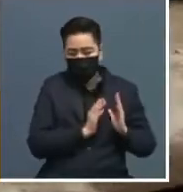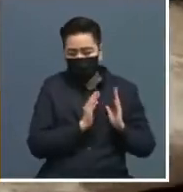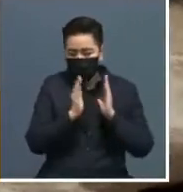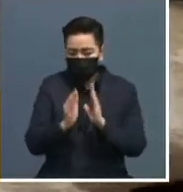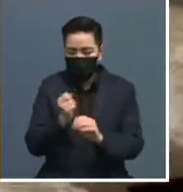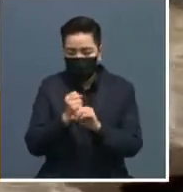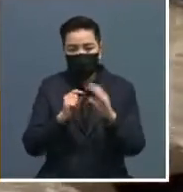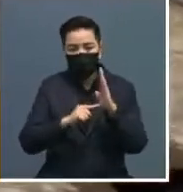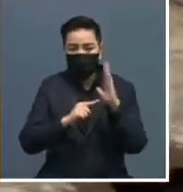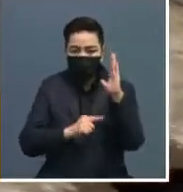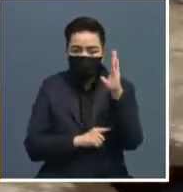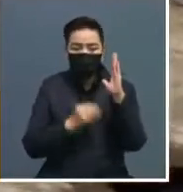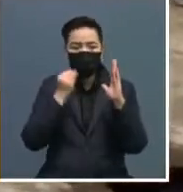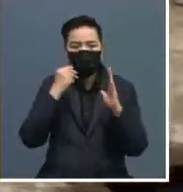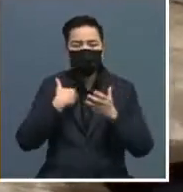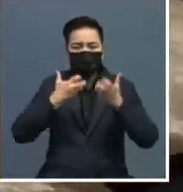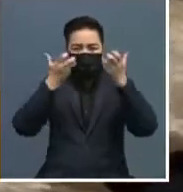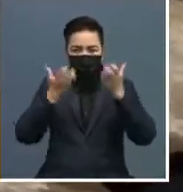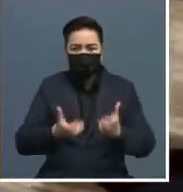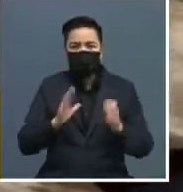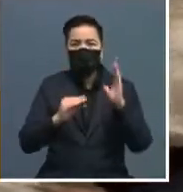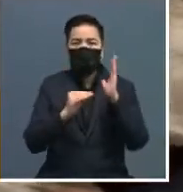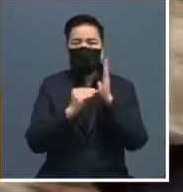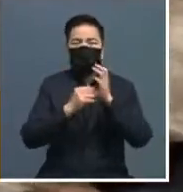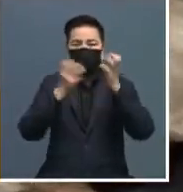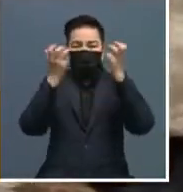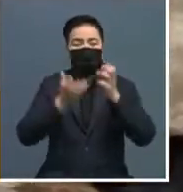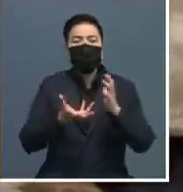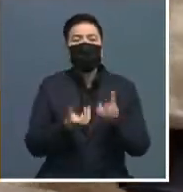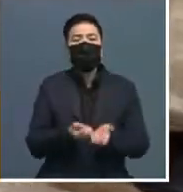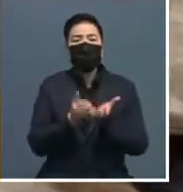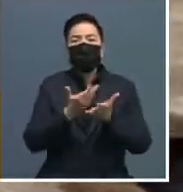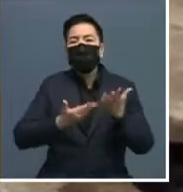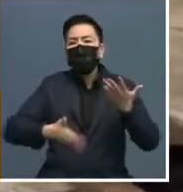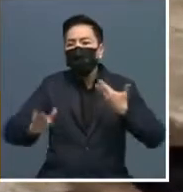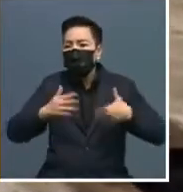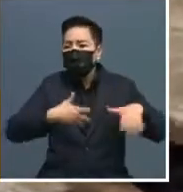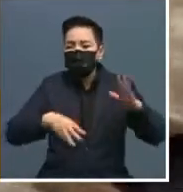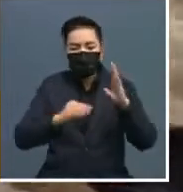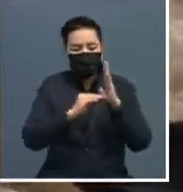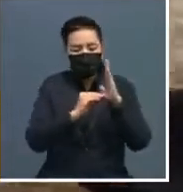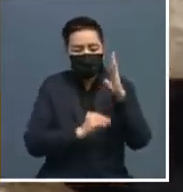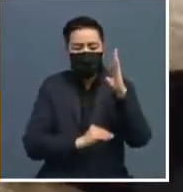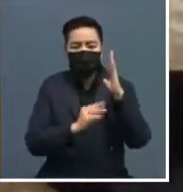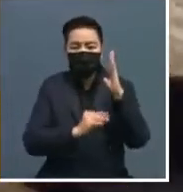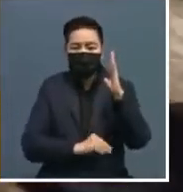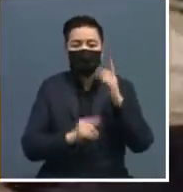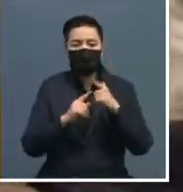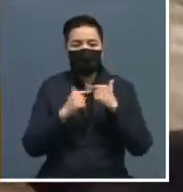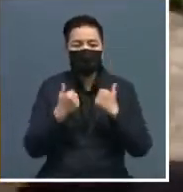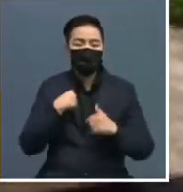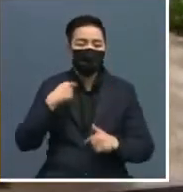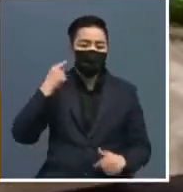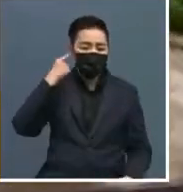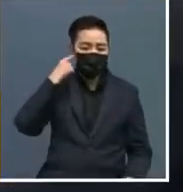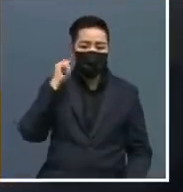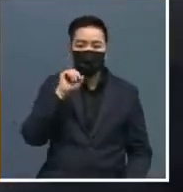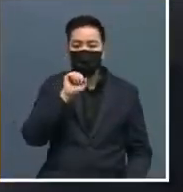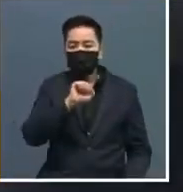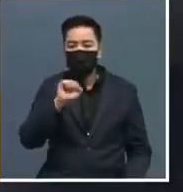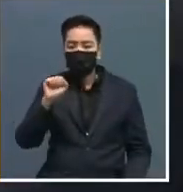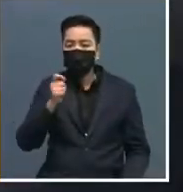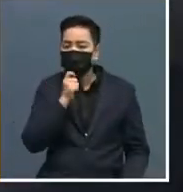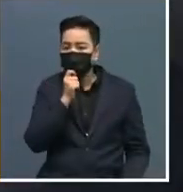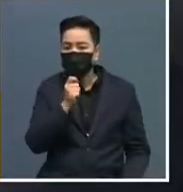ระบี่เพื่อลดการทำหน้าที่หนักของบุคลากรทางการแพทย์ในกรุงเทพมหานครและปริมณฑลนะครับไปฟังเสียงนะครับในช่วงของการ